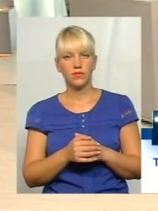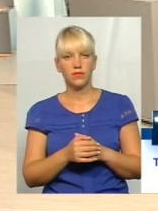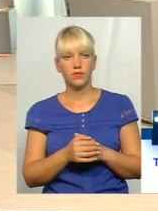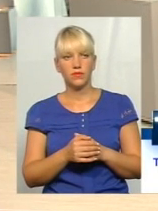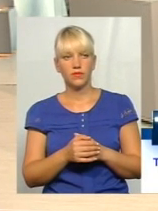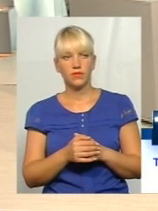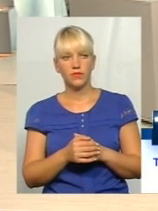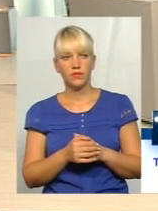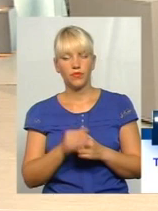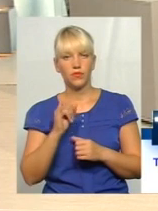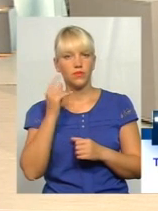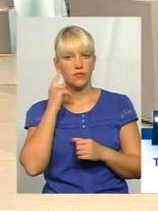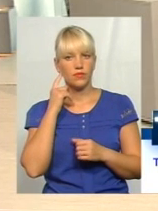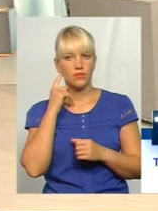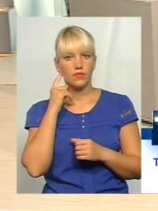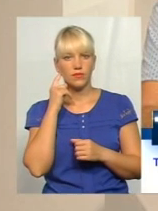мылы